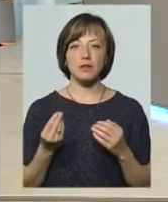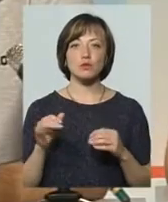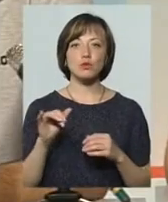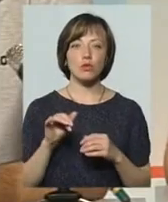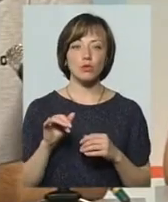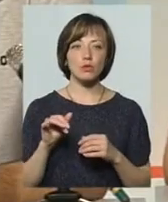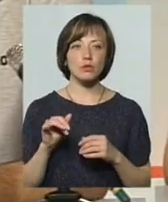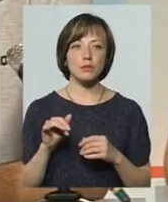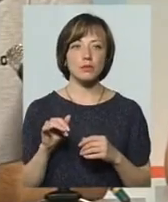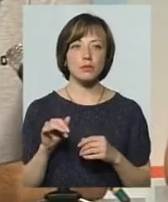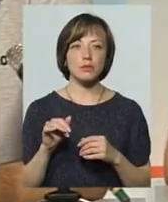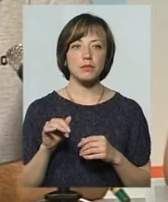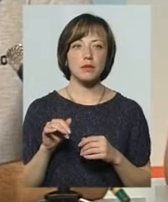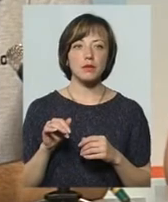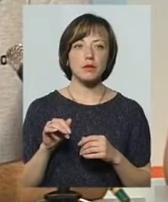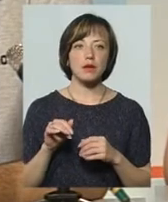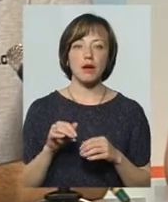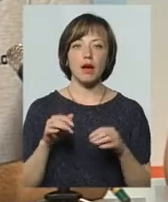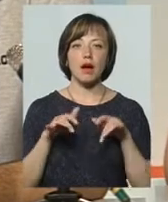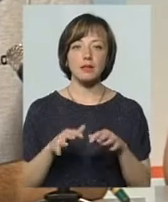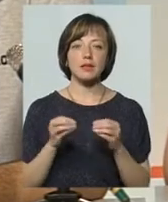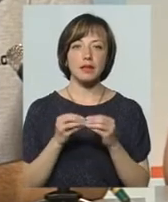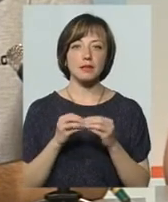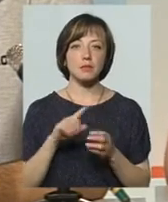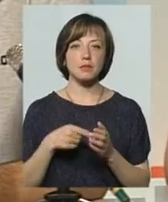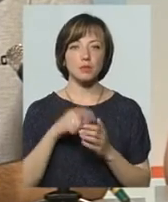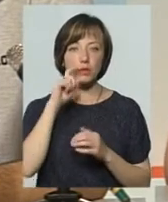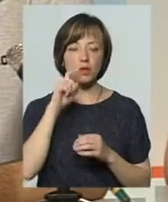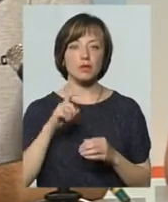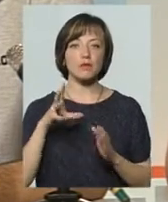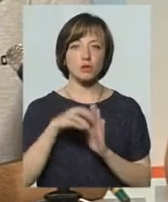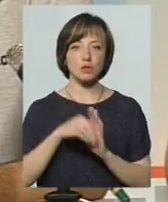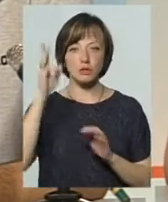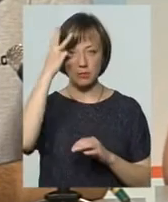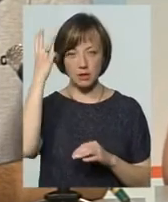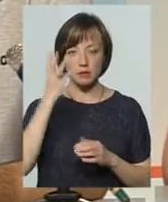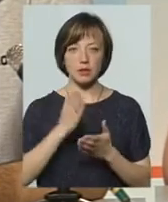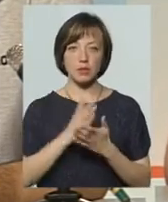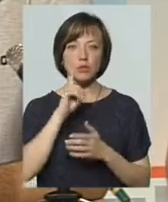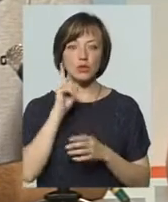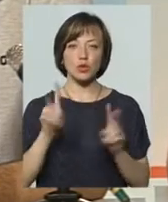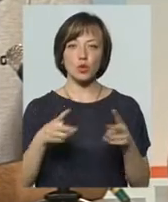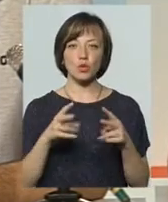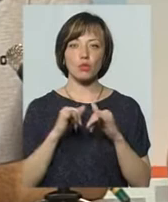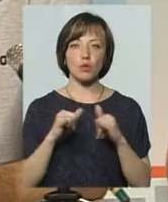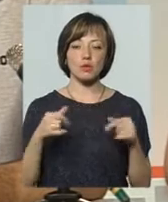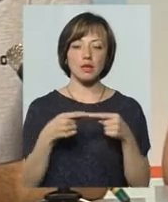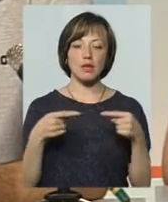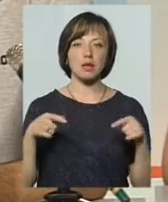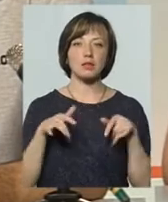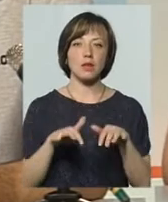час цієї акції вона проходила в 10 містах України, в тому числі і в Хмельницькому, де ми, як Хмельницький молодіжний клуб розвитку, проводили ряд